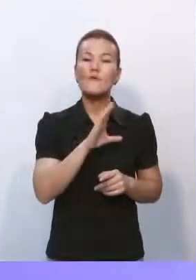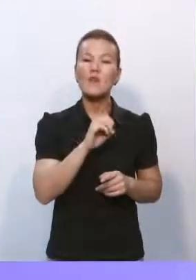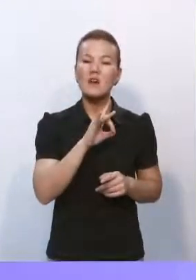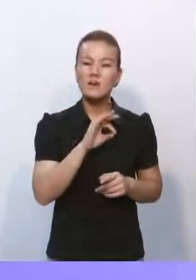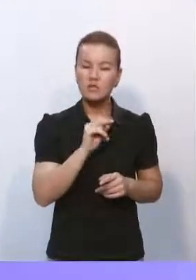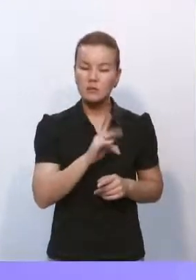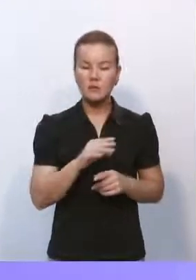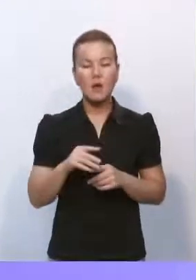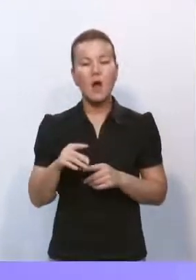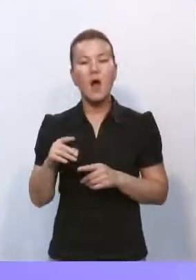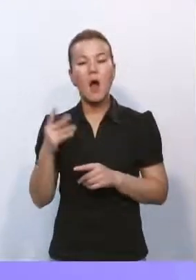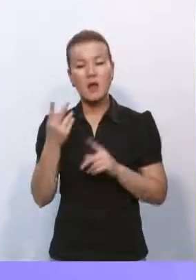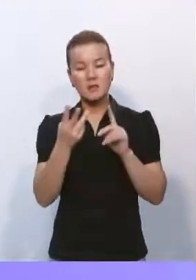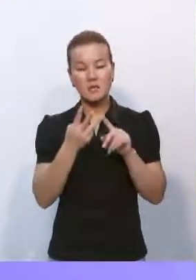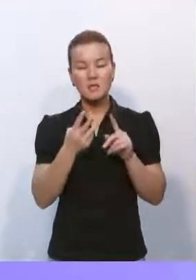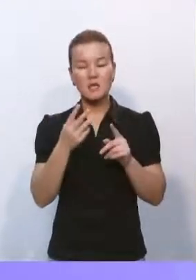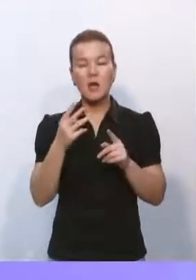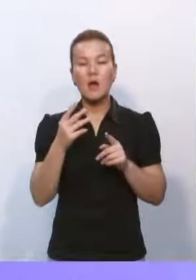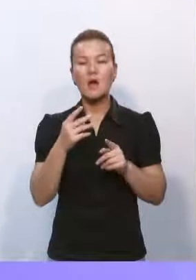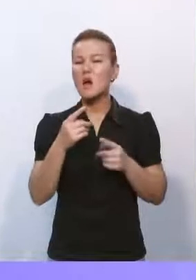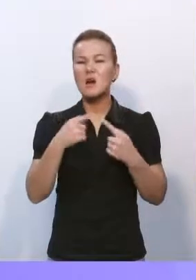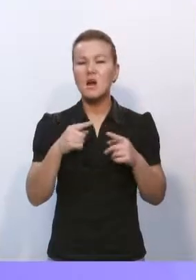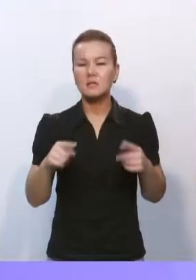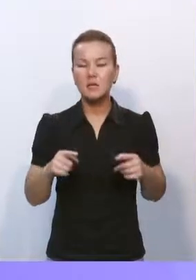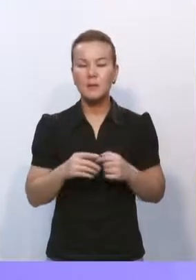в третьей паре разные.